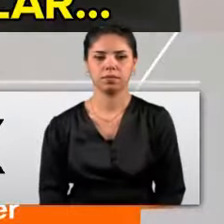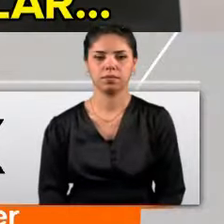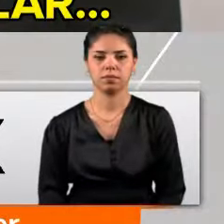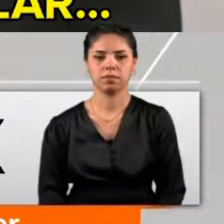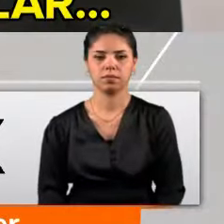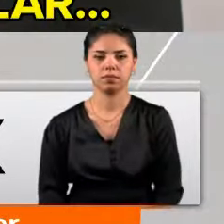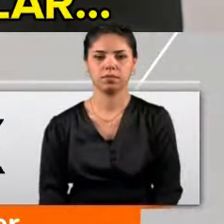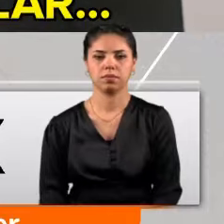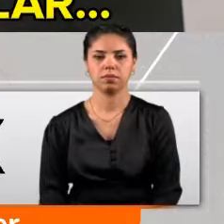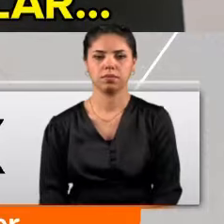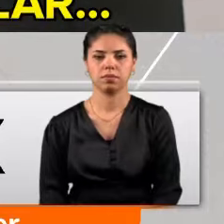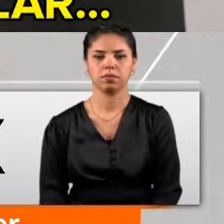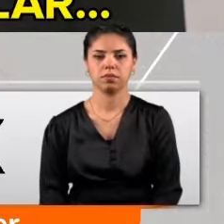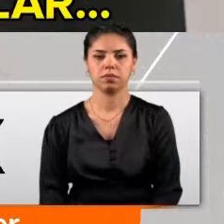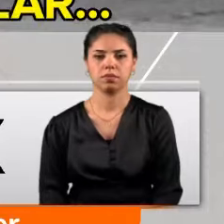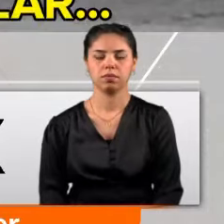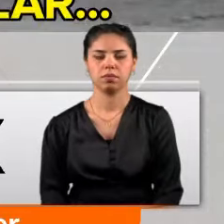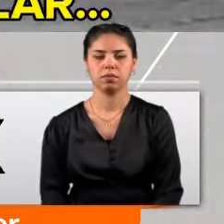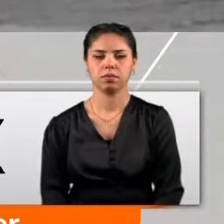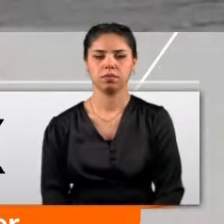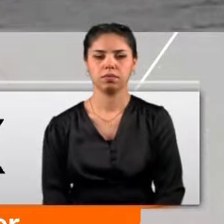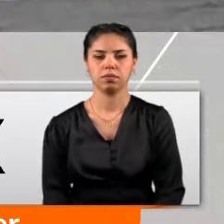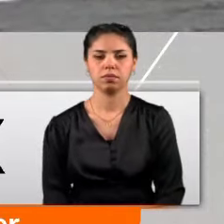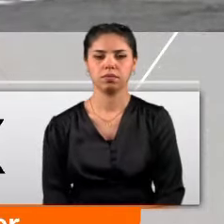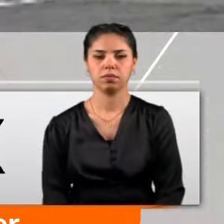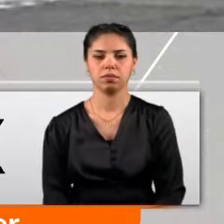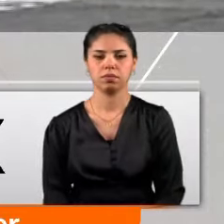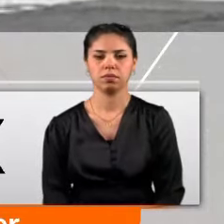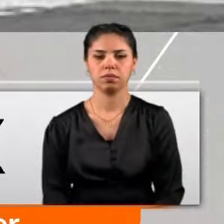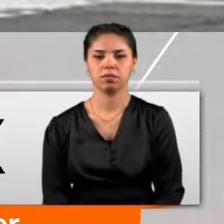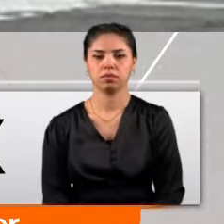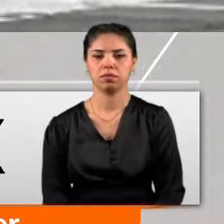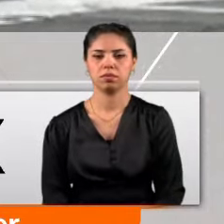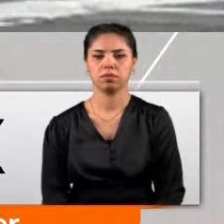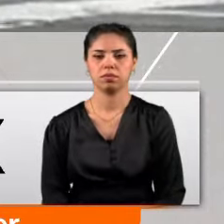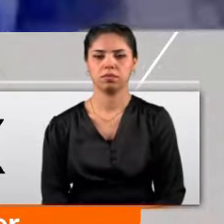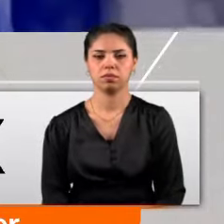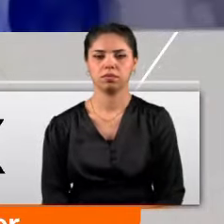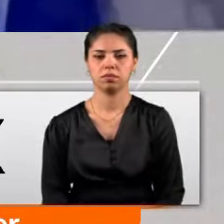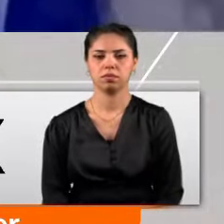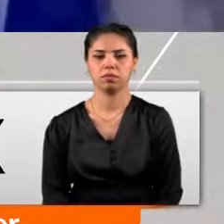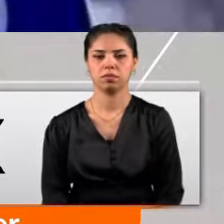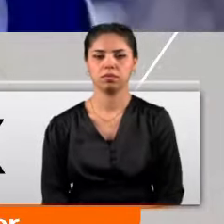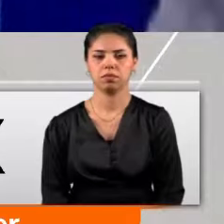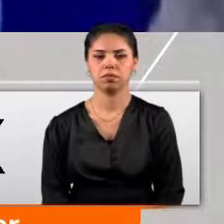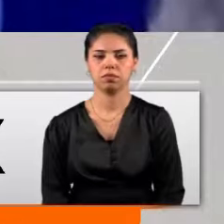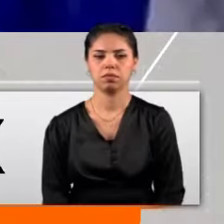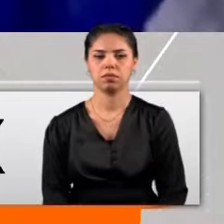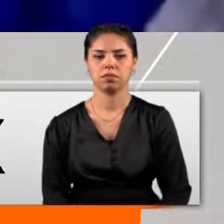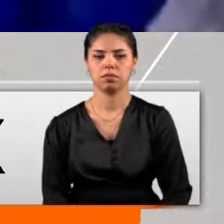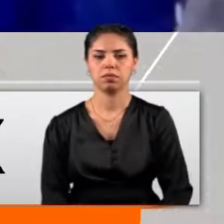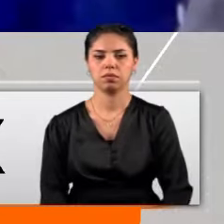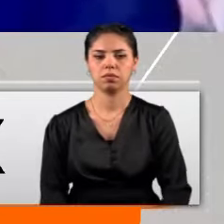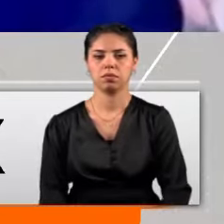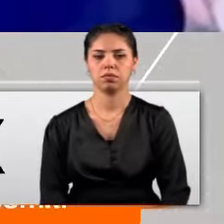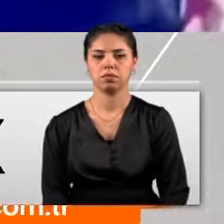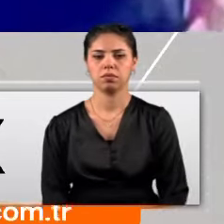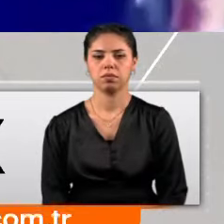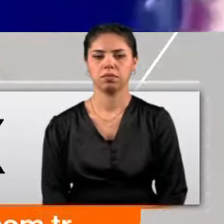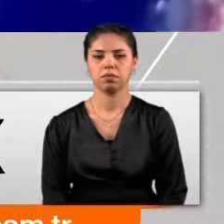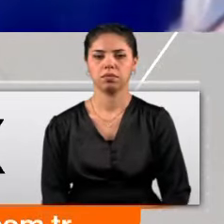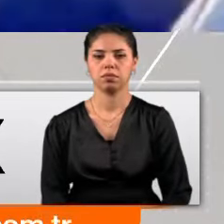Ümitsizdi yani. Yüzü çok ümitsizdi. Ve o hani diyorlar ya bakımlı, saçı boyalı, makyajlı. Ama ojeli mojeli öyle değil Pervin abla.